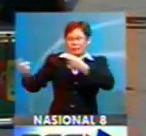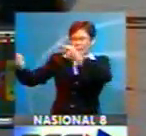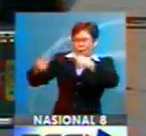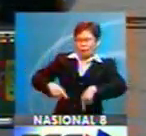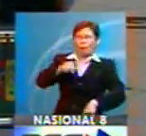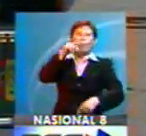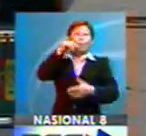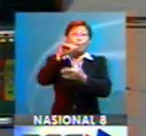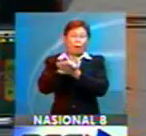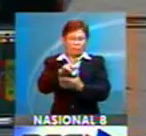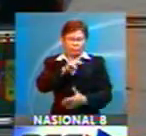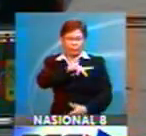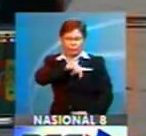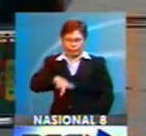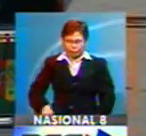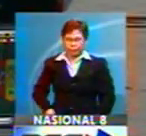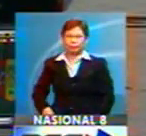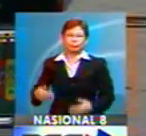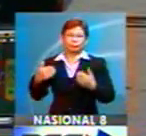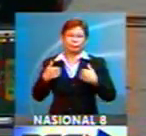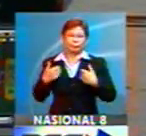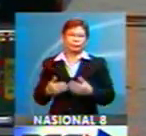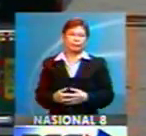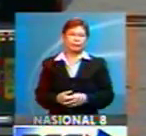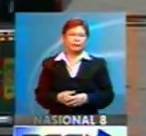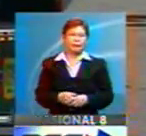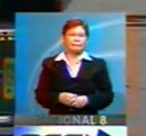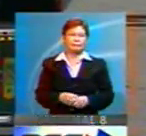Raja Permaisuri Agong Tuanku Hajah Haminah.